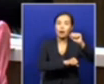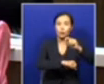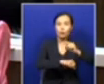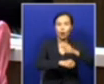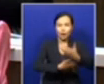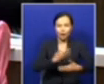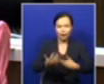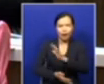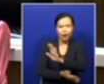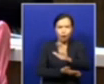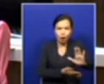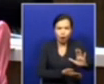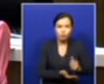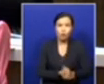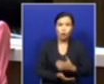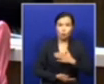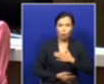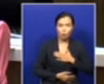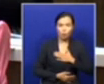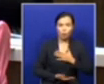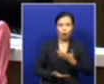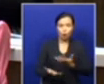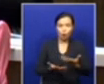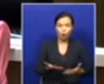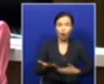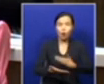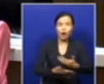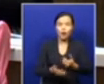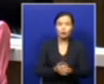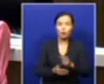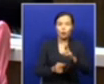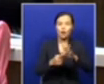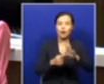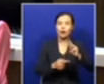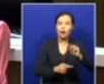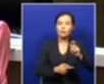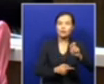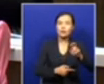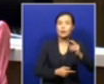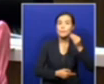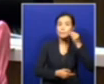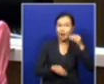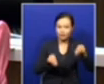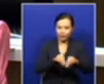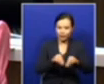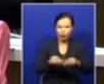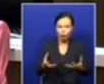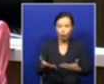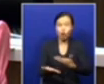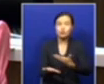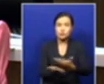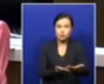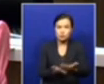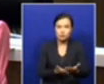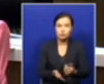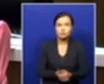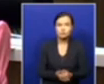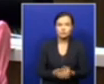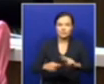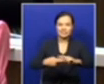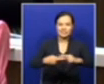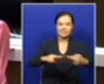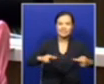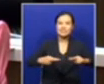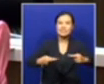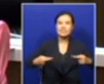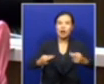ขายนี่ผมไปเดินห้างสรรพสินค้าแถวรามอินทราบ้านผมครับจะไปซื้อของเขาก็เอาเชือกไปล้อมพวกเ